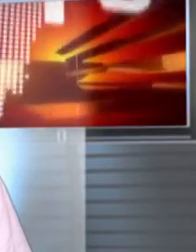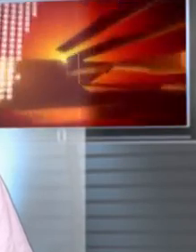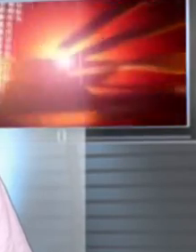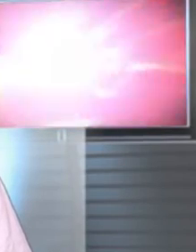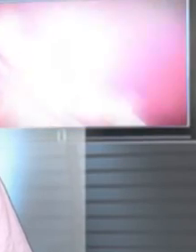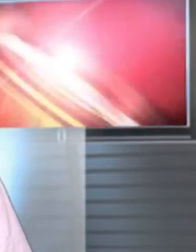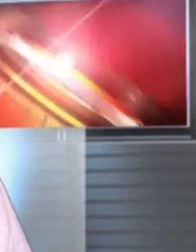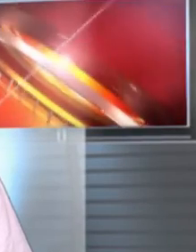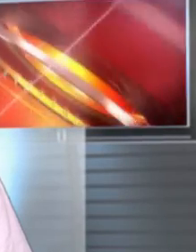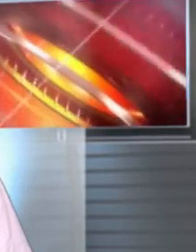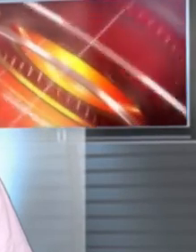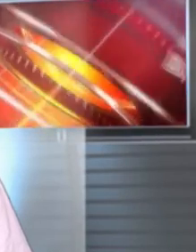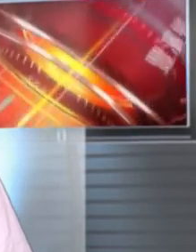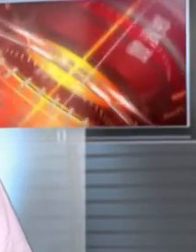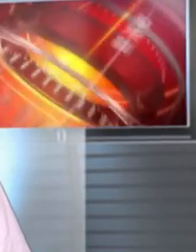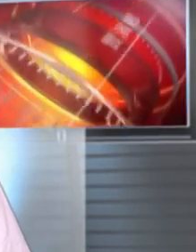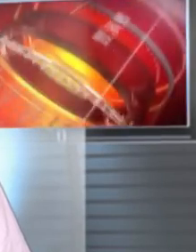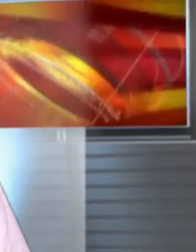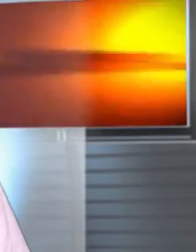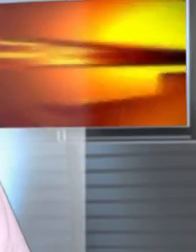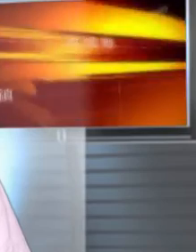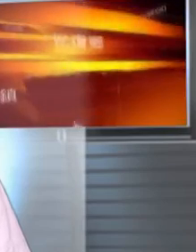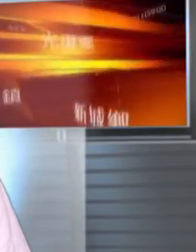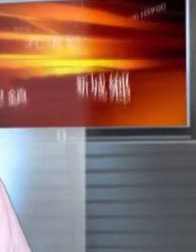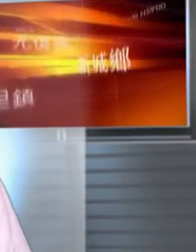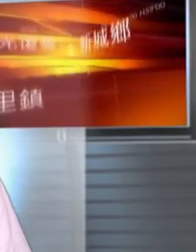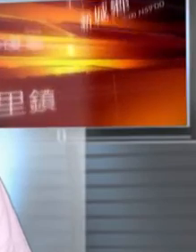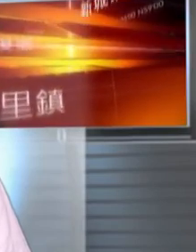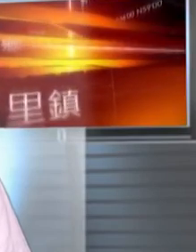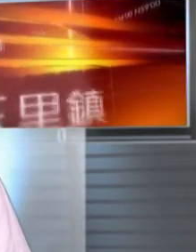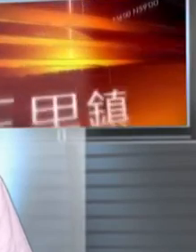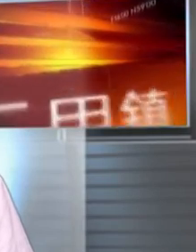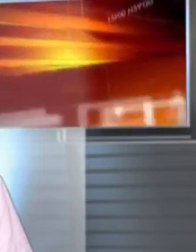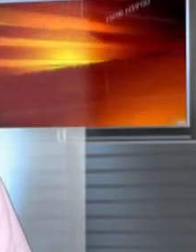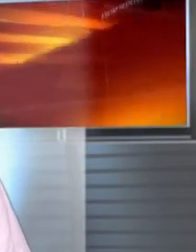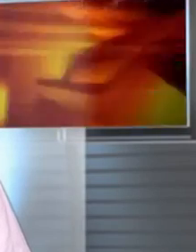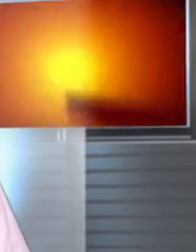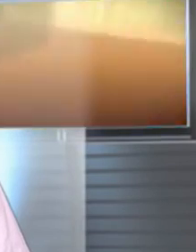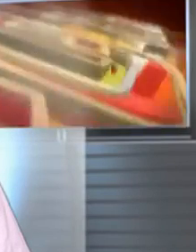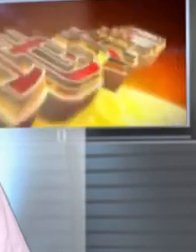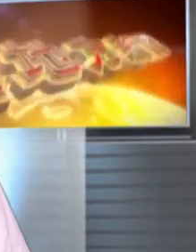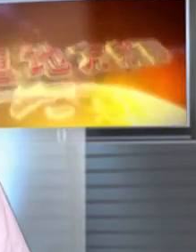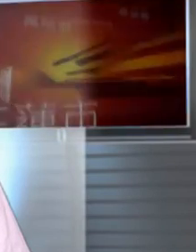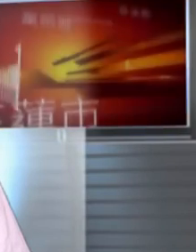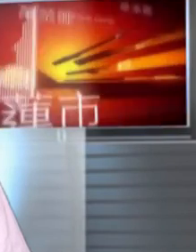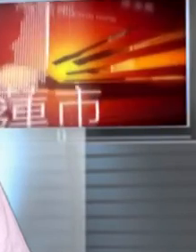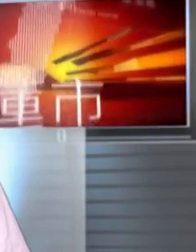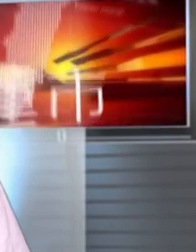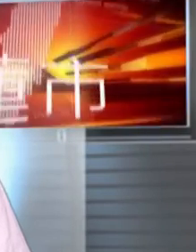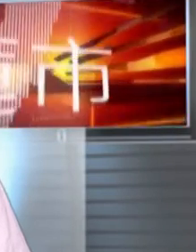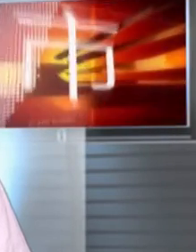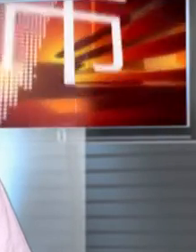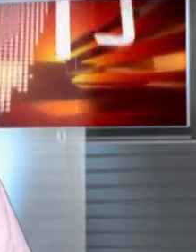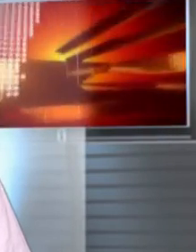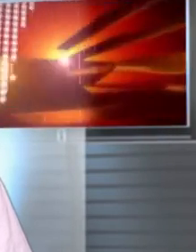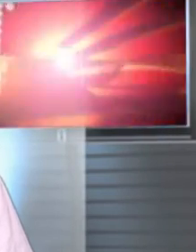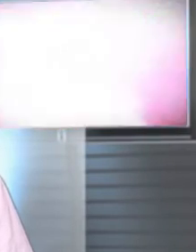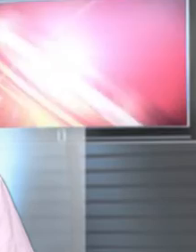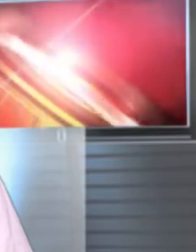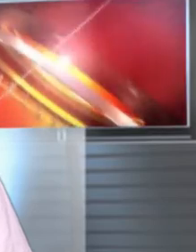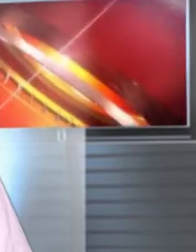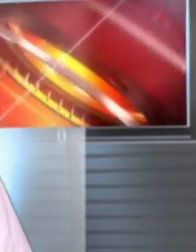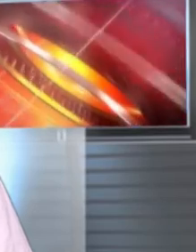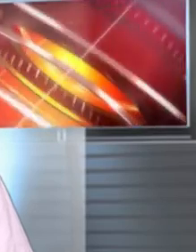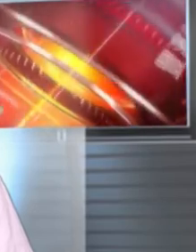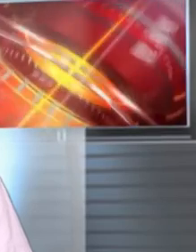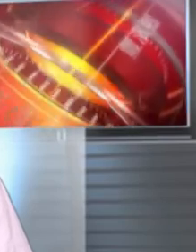明了七月八号莫德纳疫苗线上预约的方式。而对于中华国小的残疾疫苗乱象深感抱歉，并